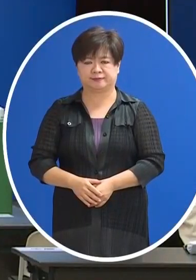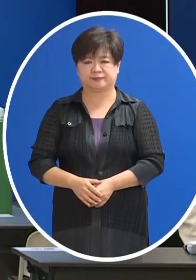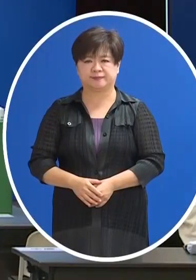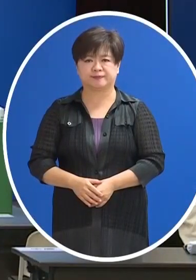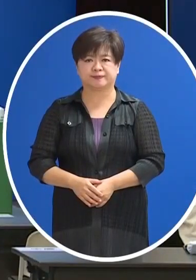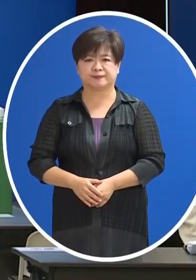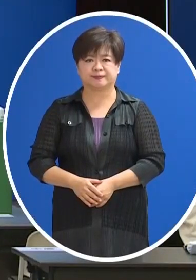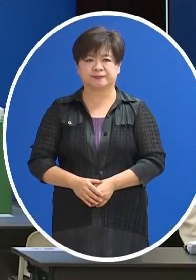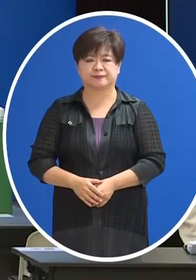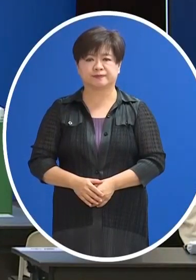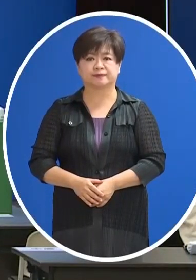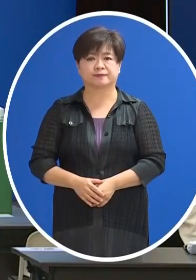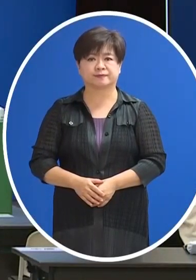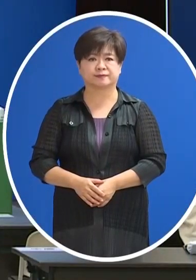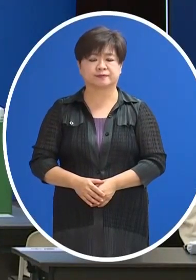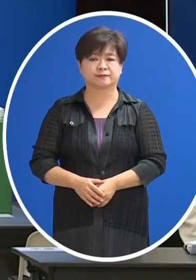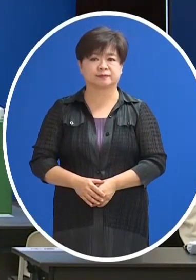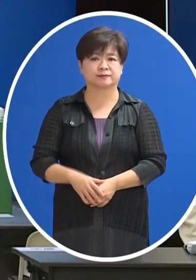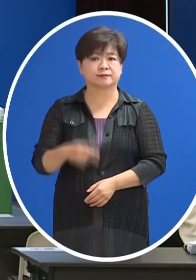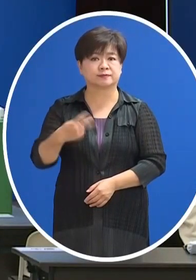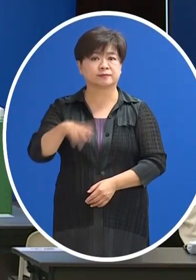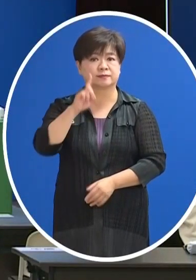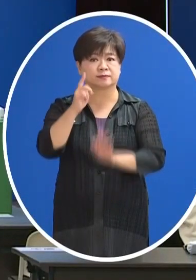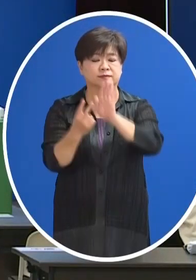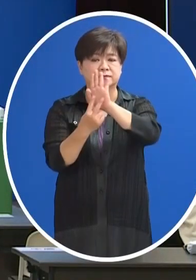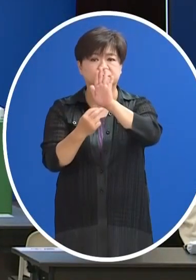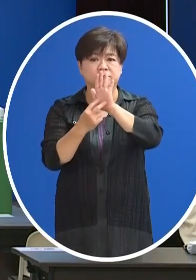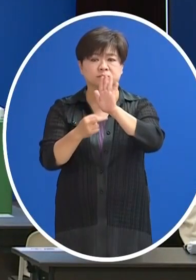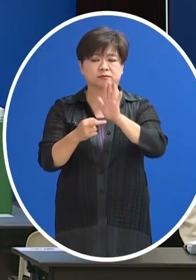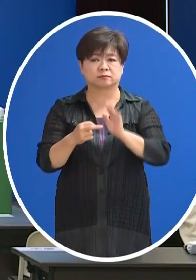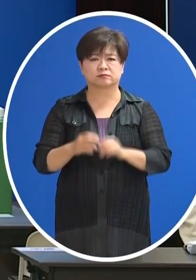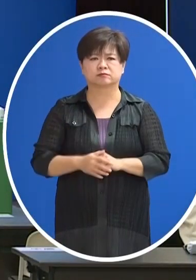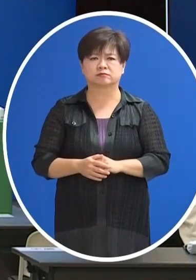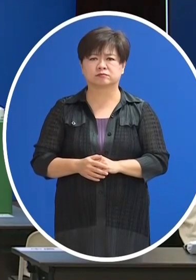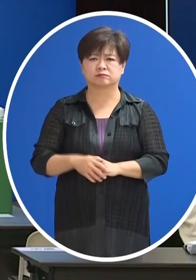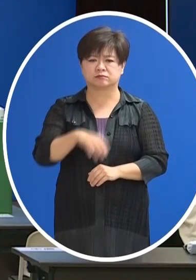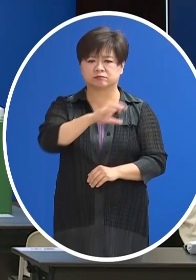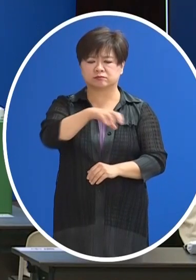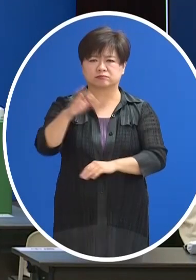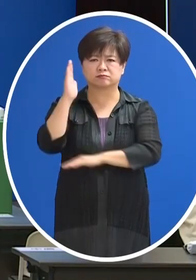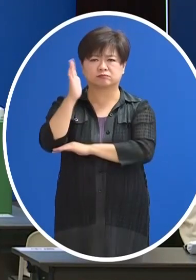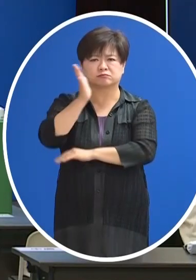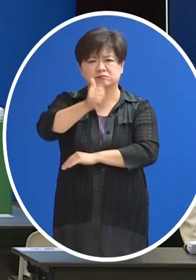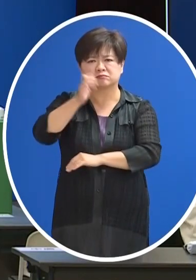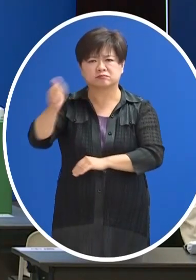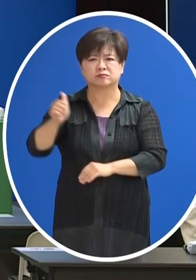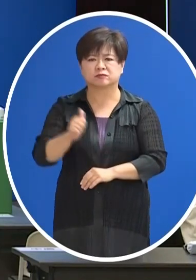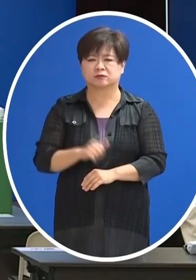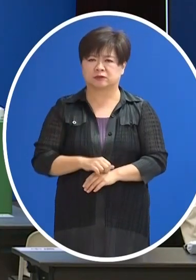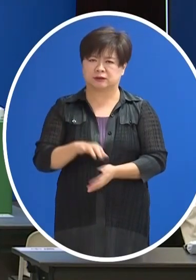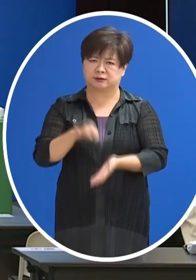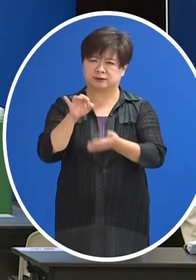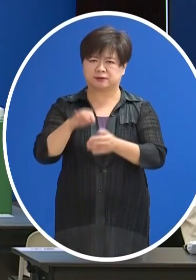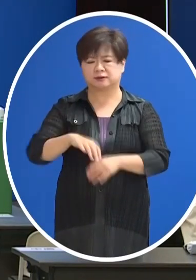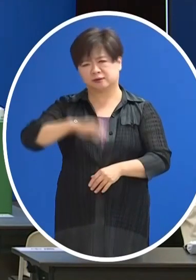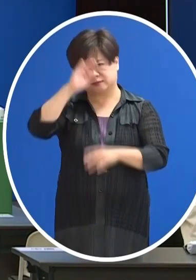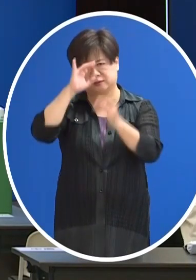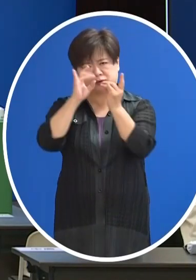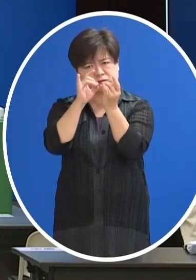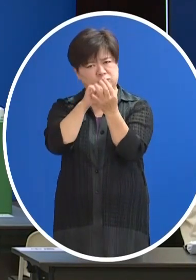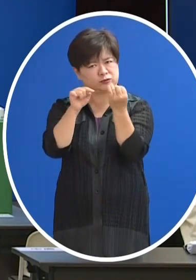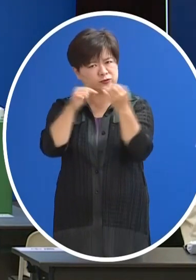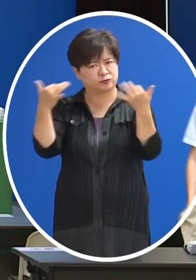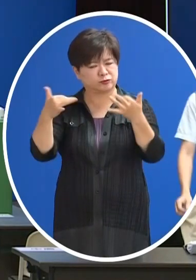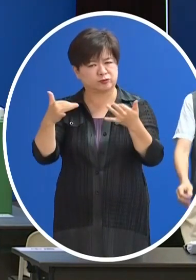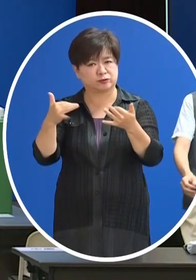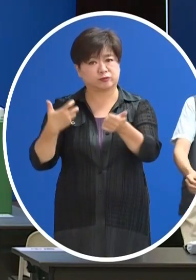好，那个医院数哈，这两天还有有些地方首长说这个医院的病床数哈的问题，我们是不是请那个